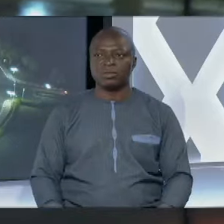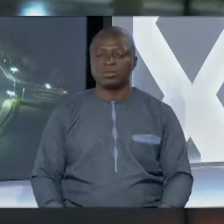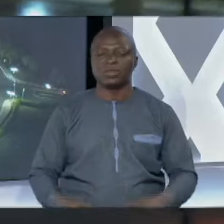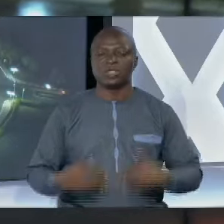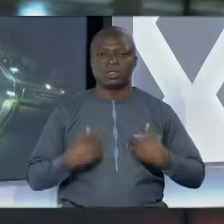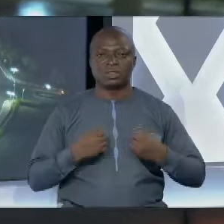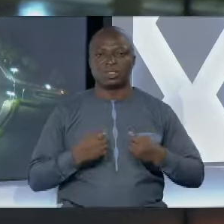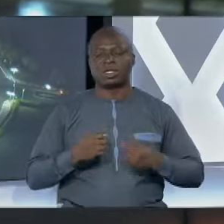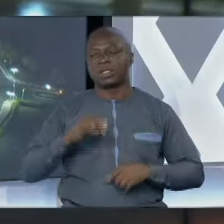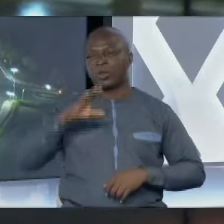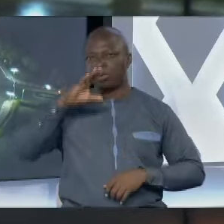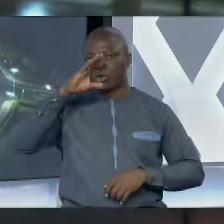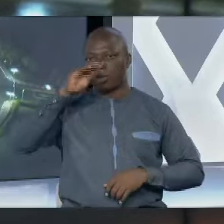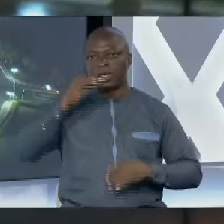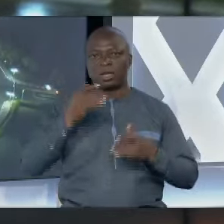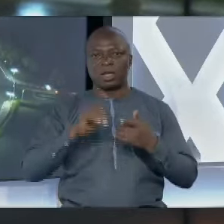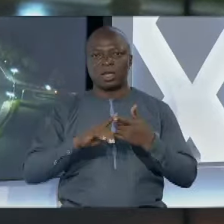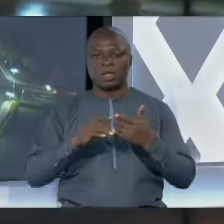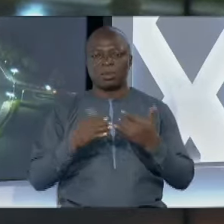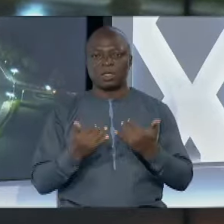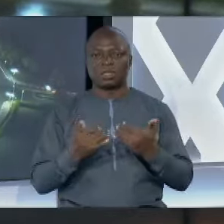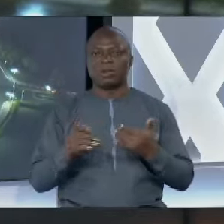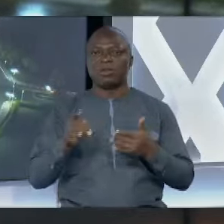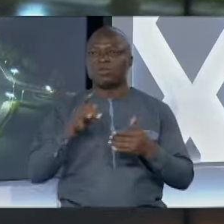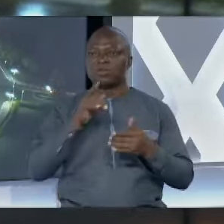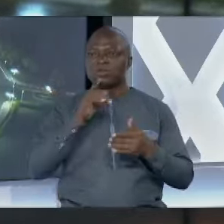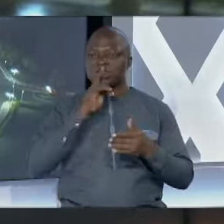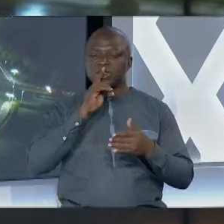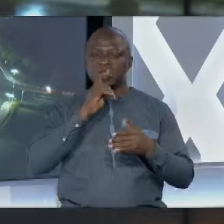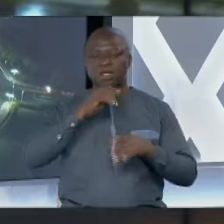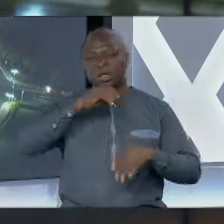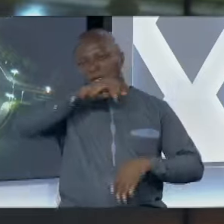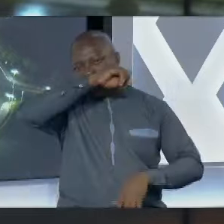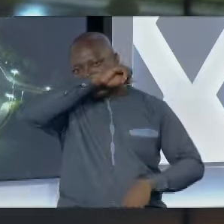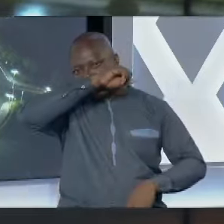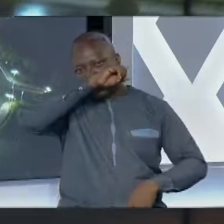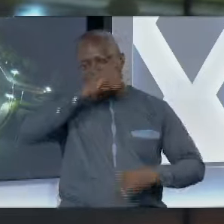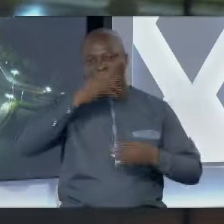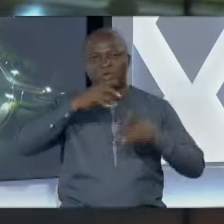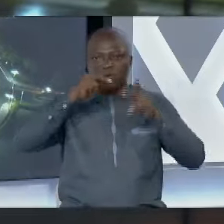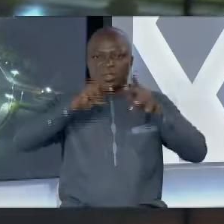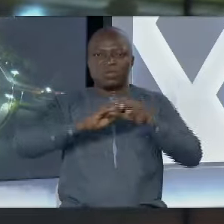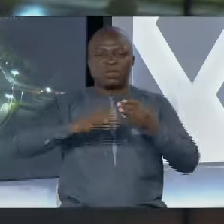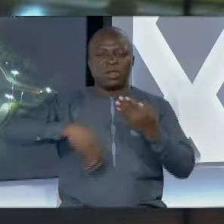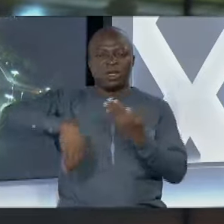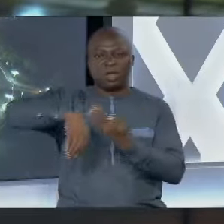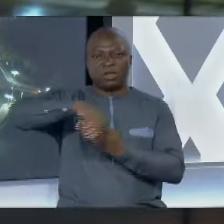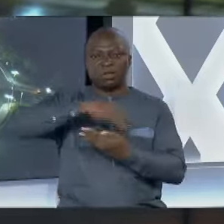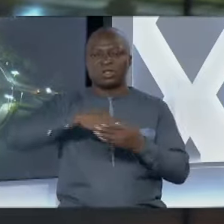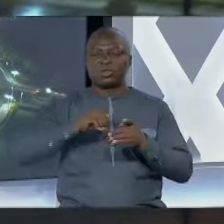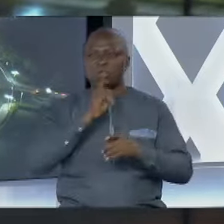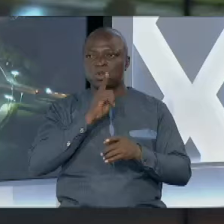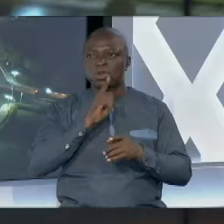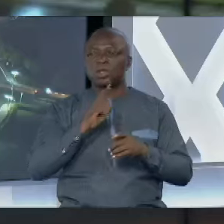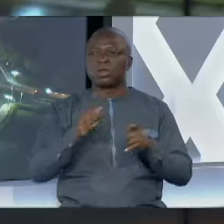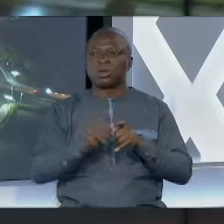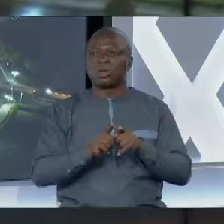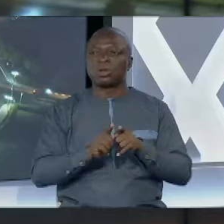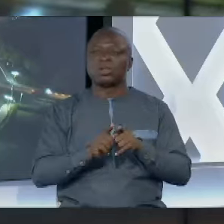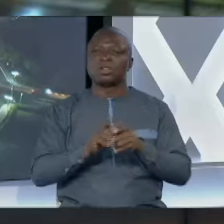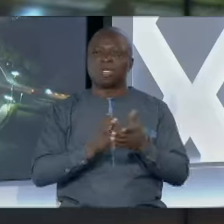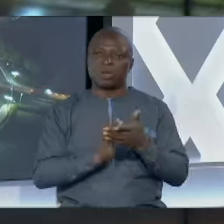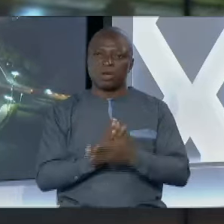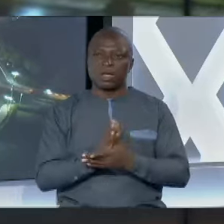Santé humaine, à présent, vous êtes grippé ou plusieurs personnes dans votre entourage le sont, eh bien c'est